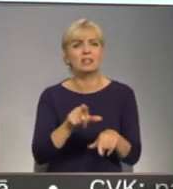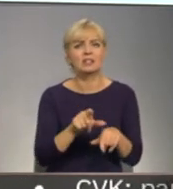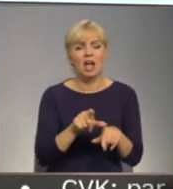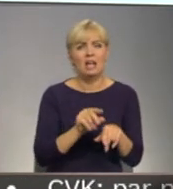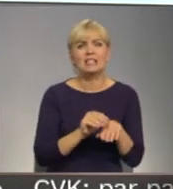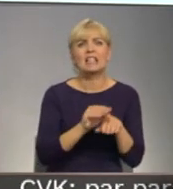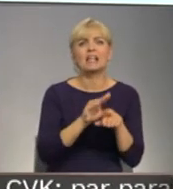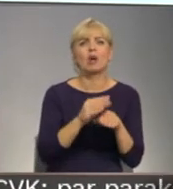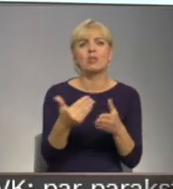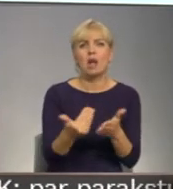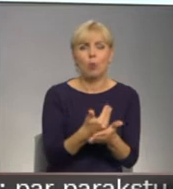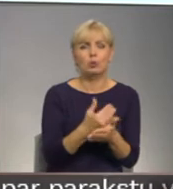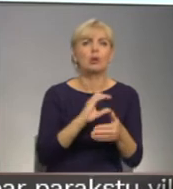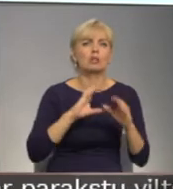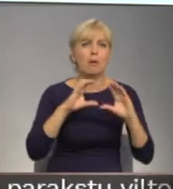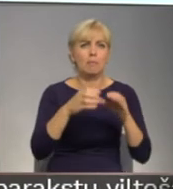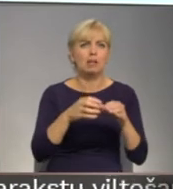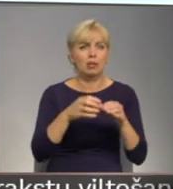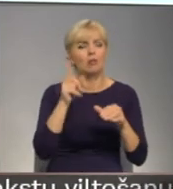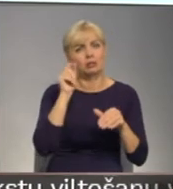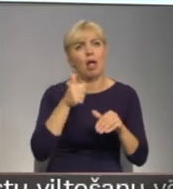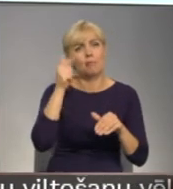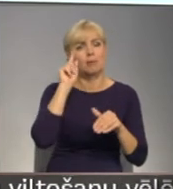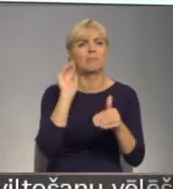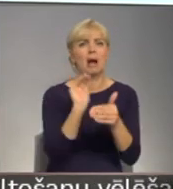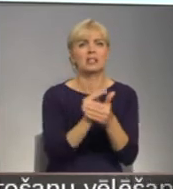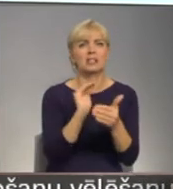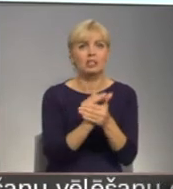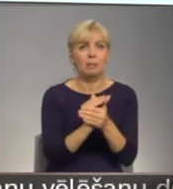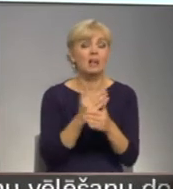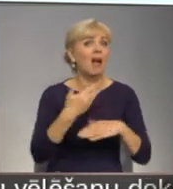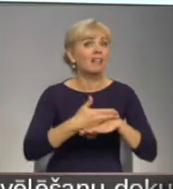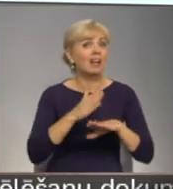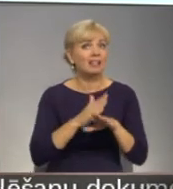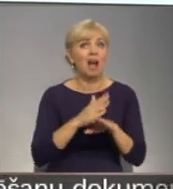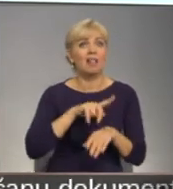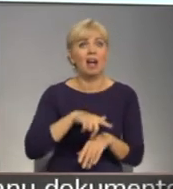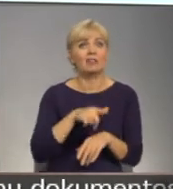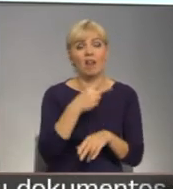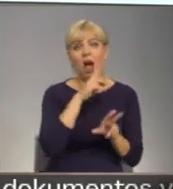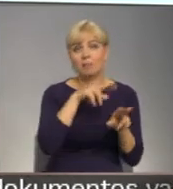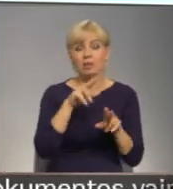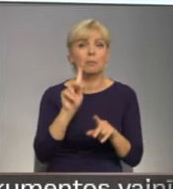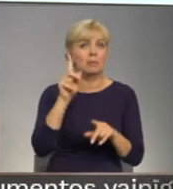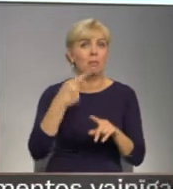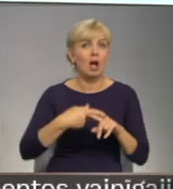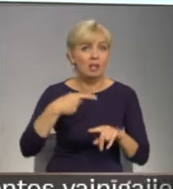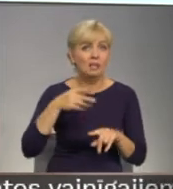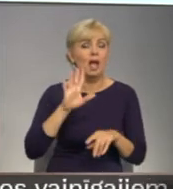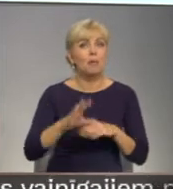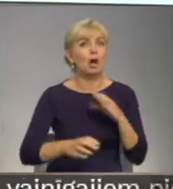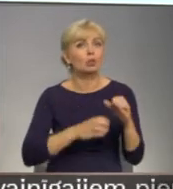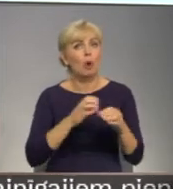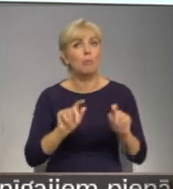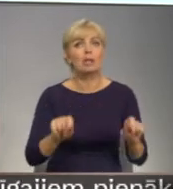pasaulē jau labi zināmās šķirnes. Lielākā daļa no tām Latvijā apskatāmas pirmo reizi. Par tomātu audzēšanu un to